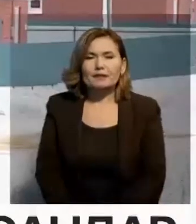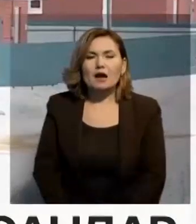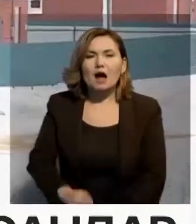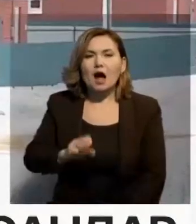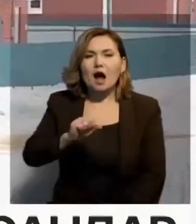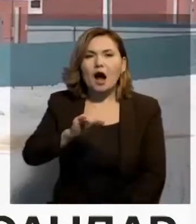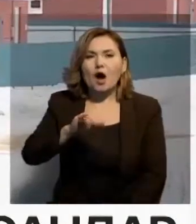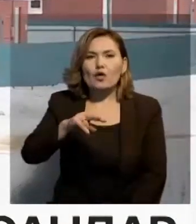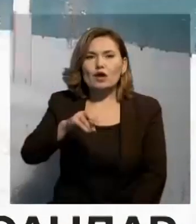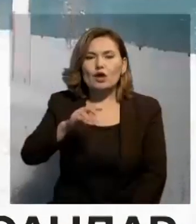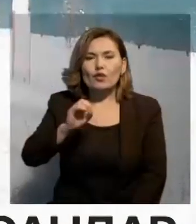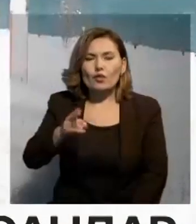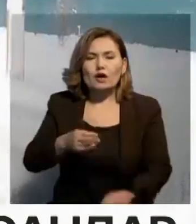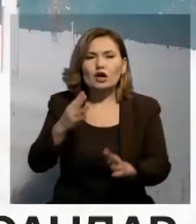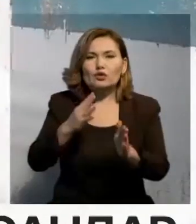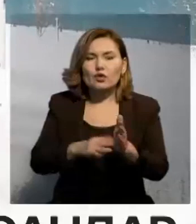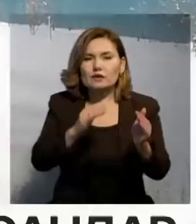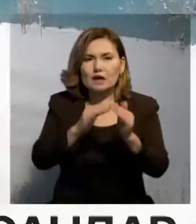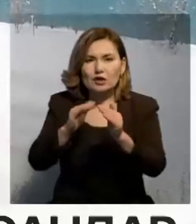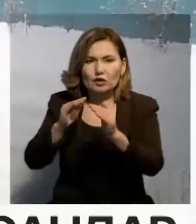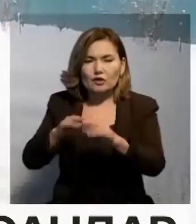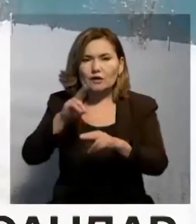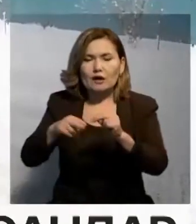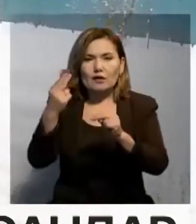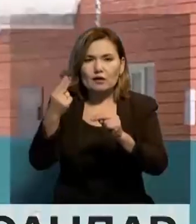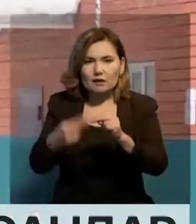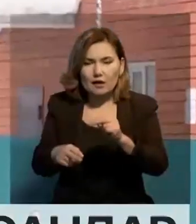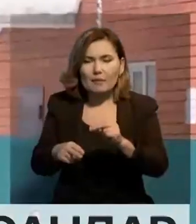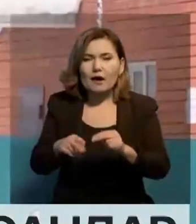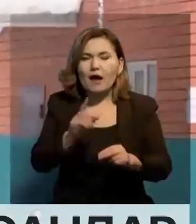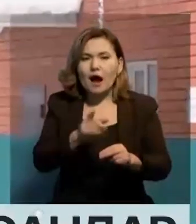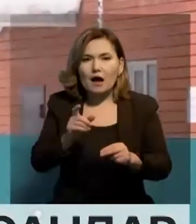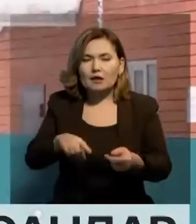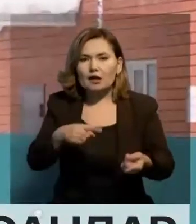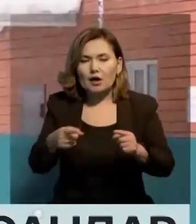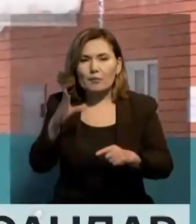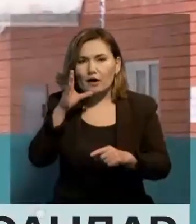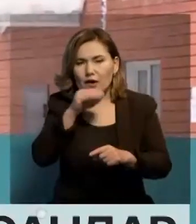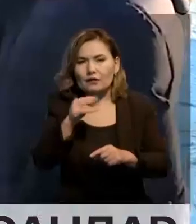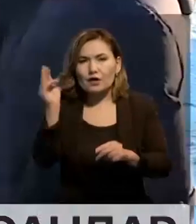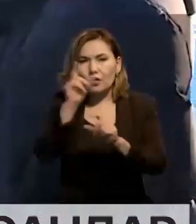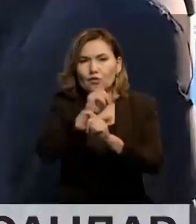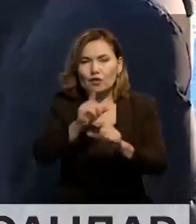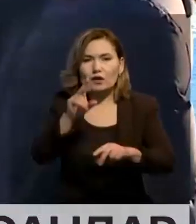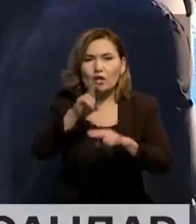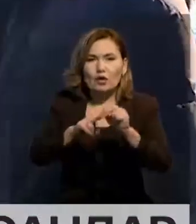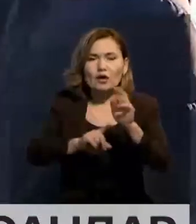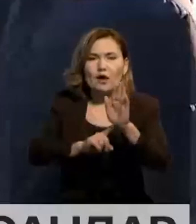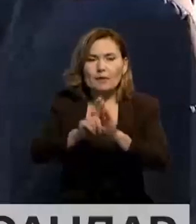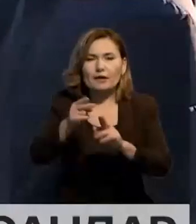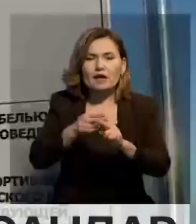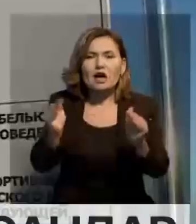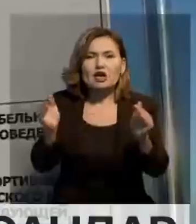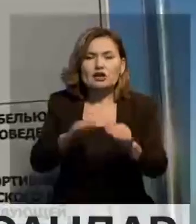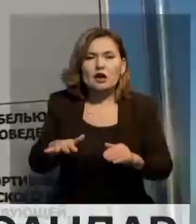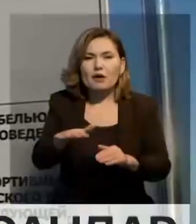Әулиекөлде 90 үй бас аяғы 2 айдың ішінде тапсырылып, бүгінде тұрғындар қоныстанып үлгерген. Енді әлеуметтік нысандардың құрылысы басталмақ. Алдымен шағын